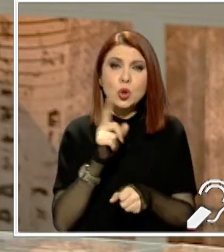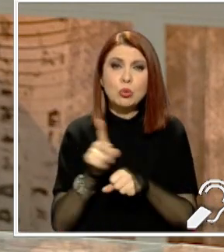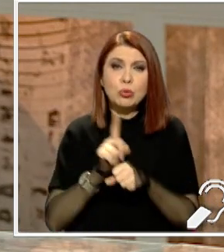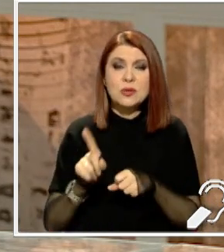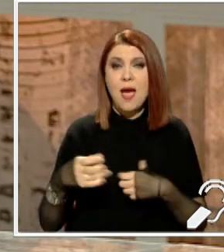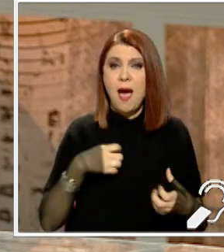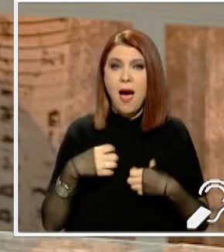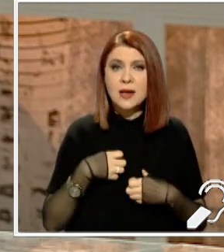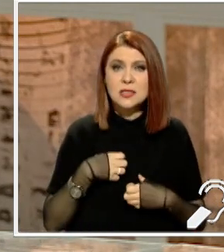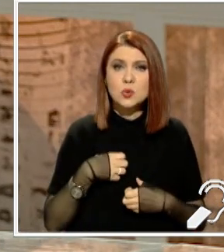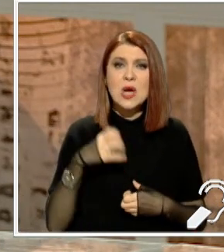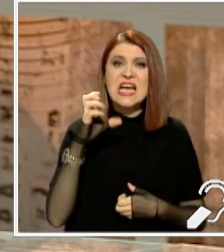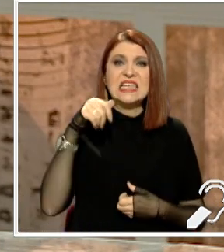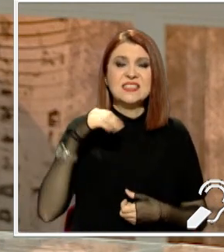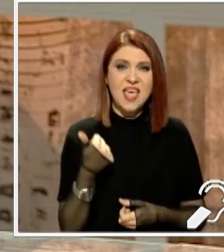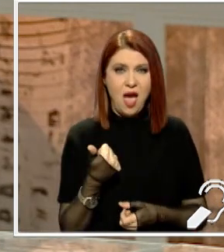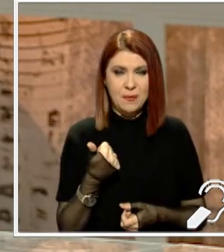este artistul Ștefan Câlția.